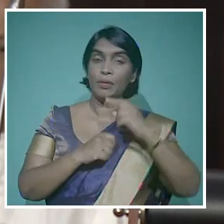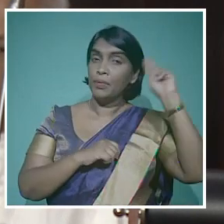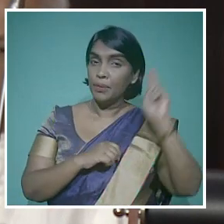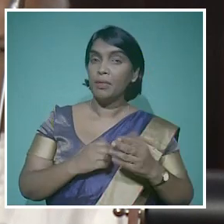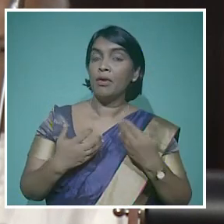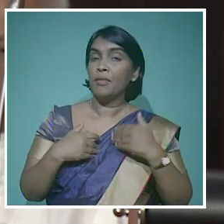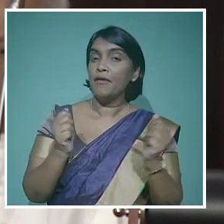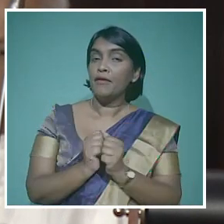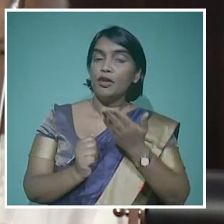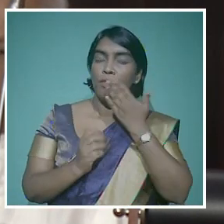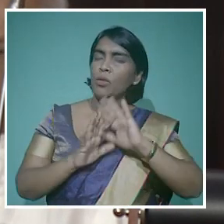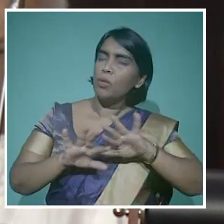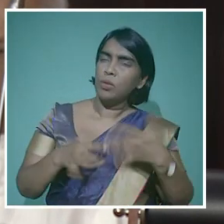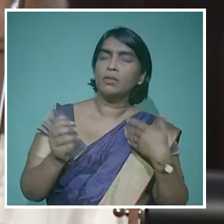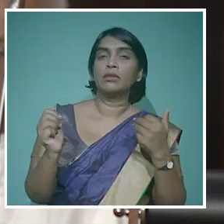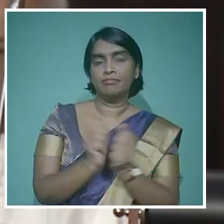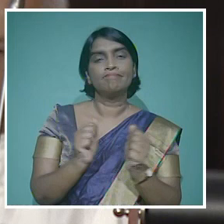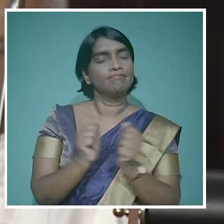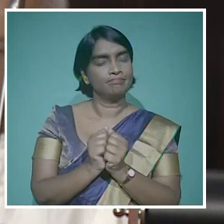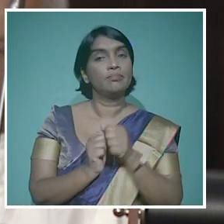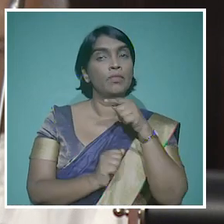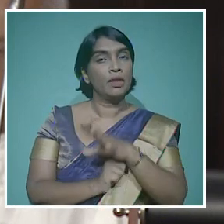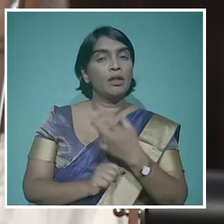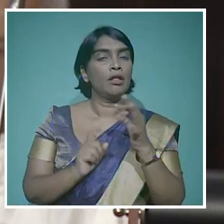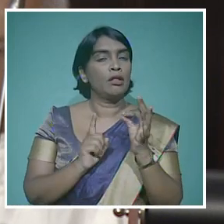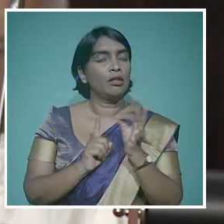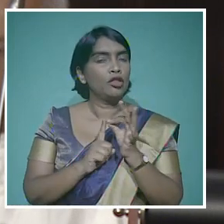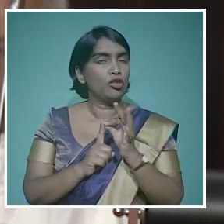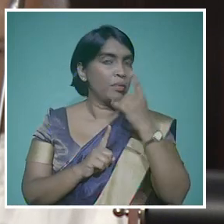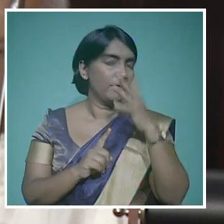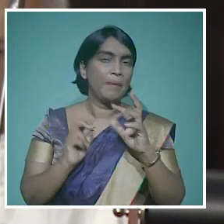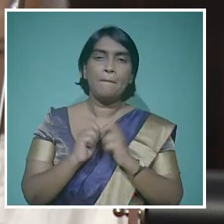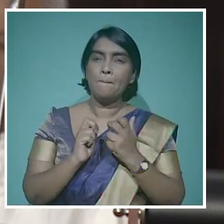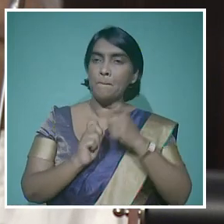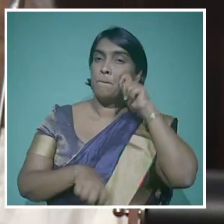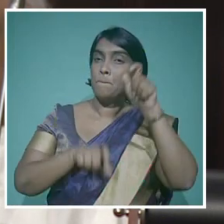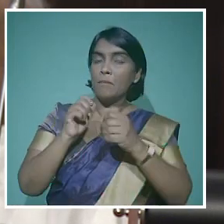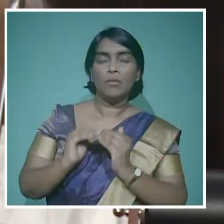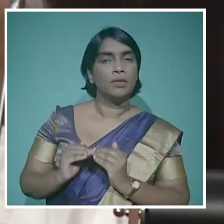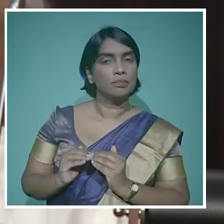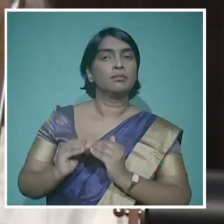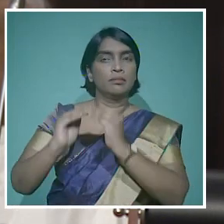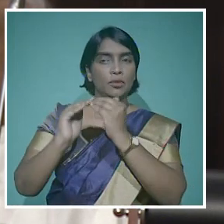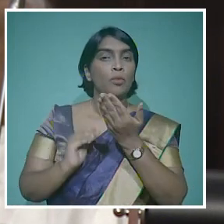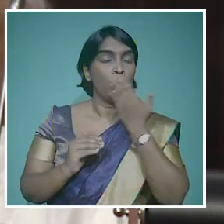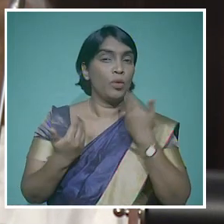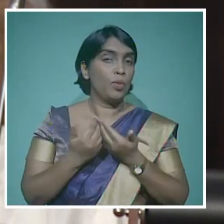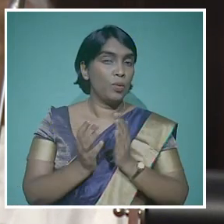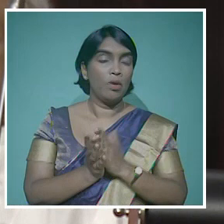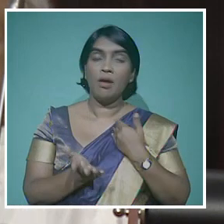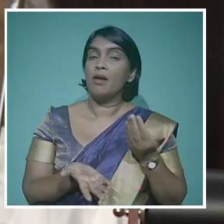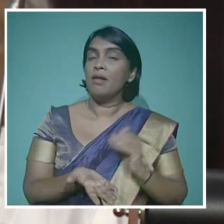අපිට කරන්න පුළුවන් හැමදේම කරන්න වෙනවා. අන්න දුගී භාවයෙන් බැටකන ජනතාව ගොඩ ගන්න පුළුවන් අප විසින්